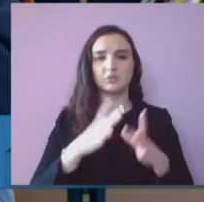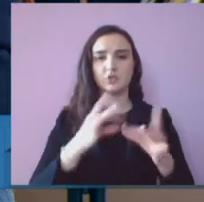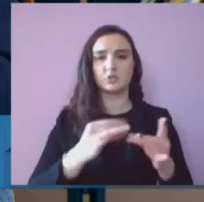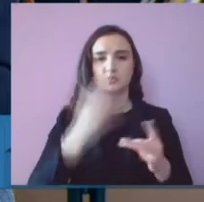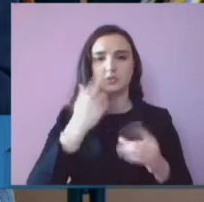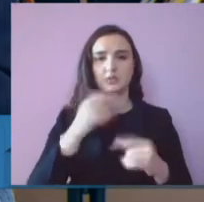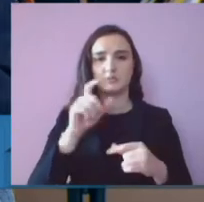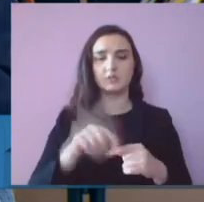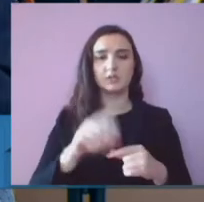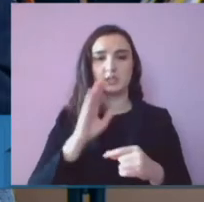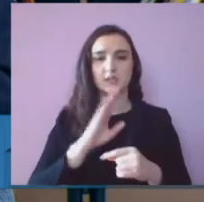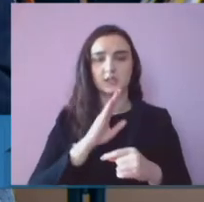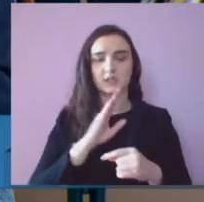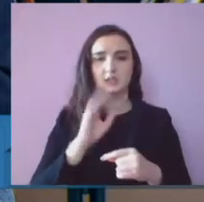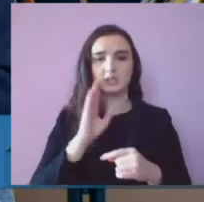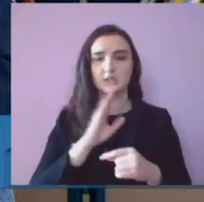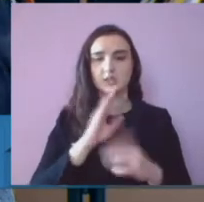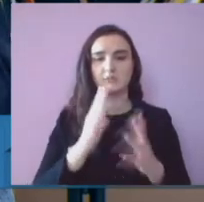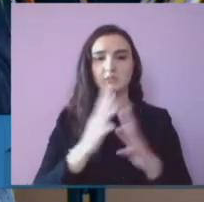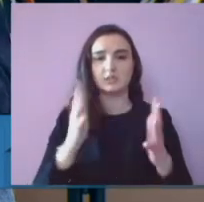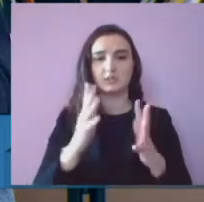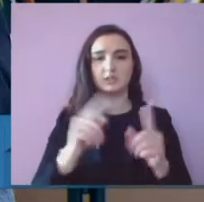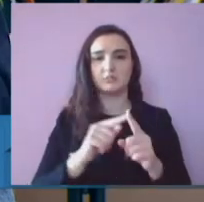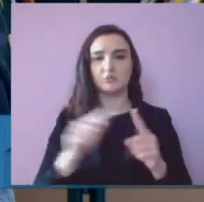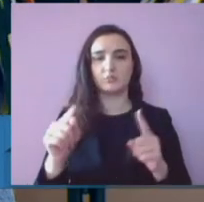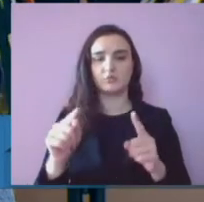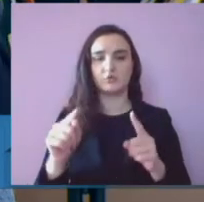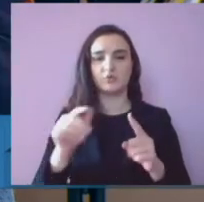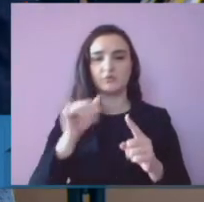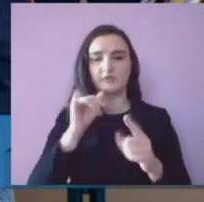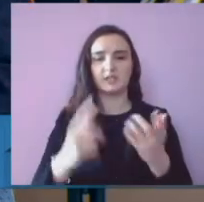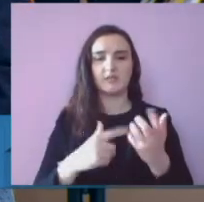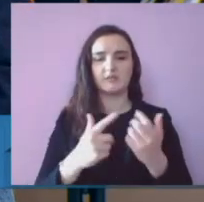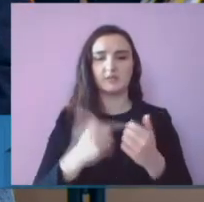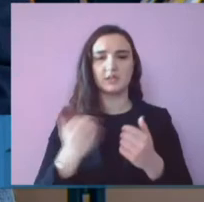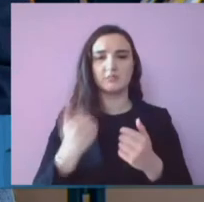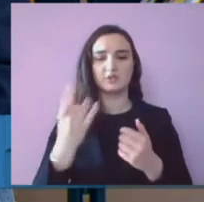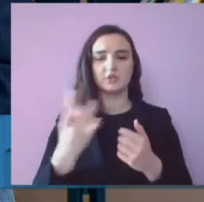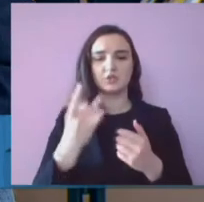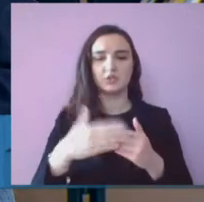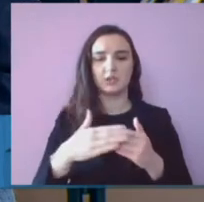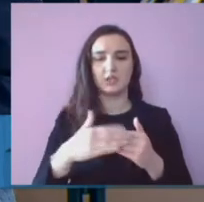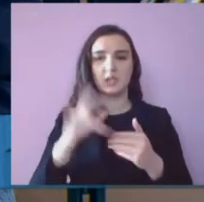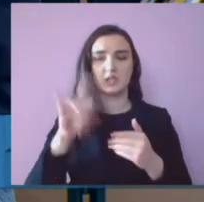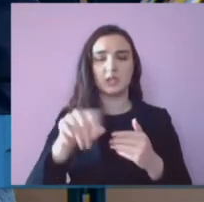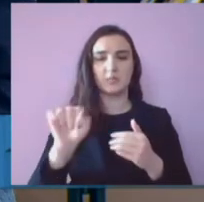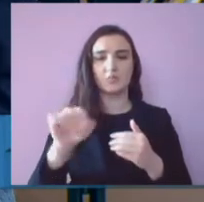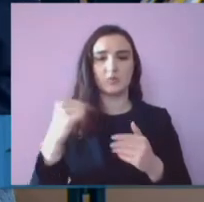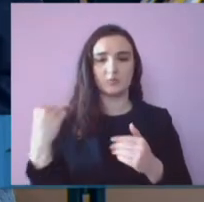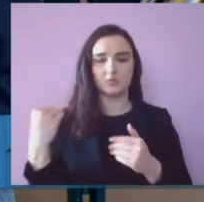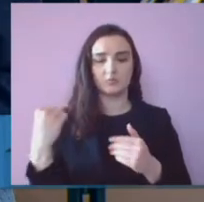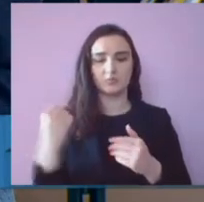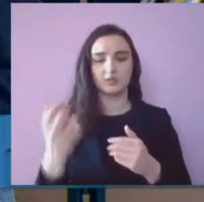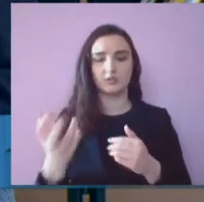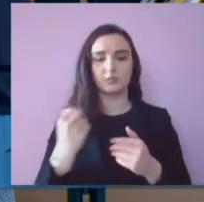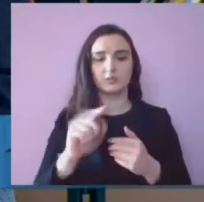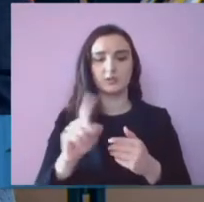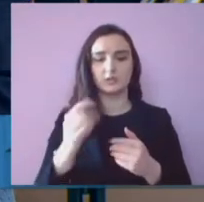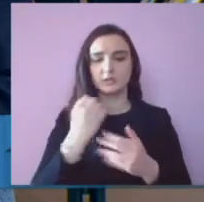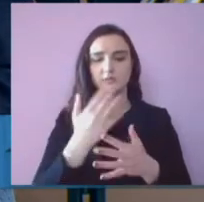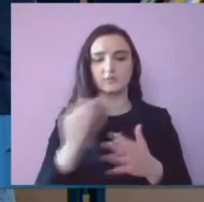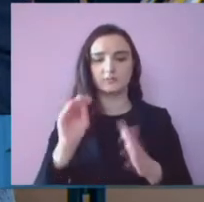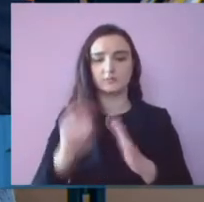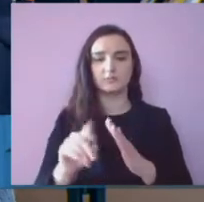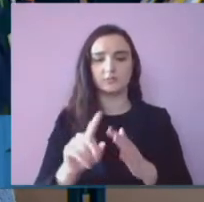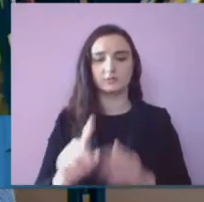ხო? დედამ დღის განმავლობაში ვერც კი დავთვლით რამდენჯერ გამოაღო კარა და აიღო რაღაც ნიფთი, ჩადო, რაღაც